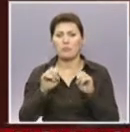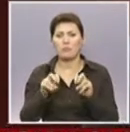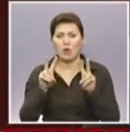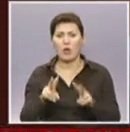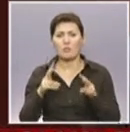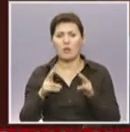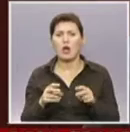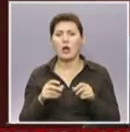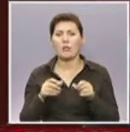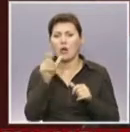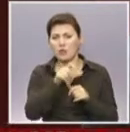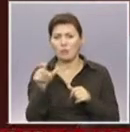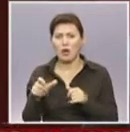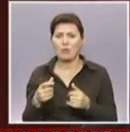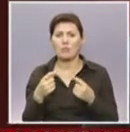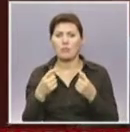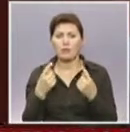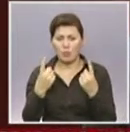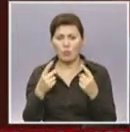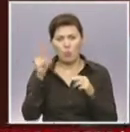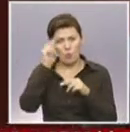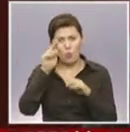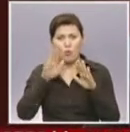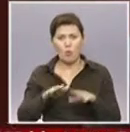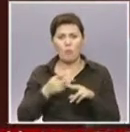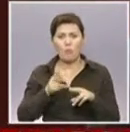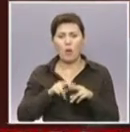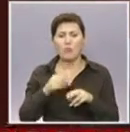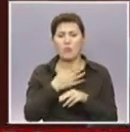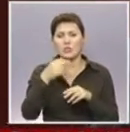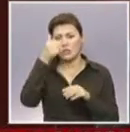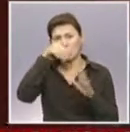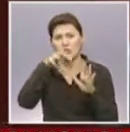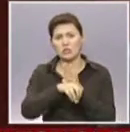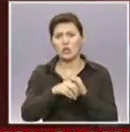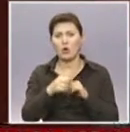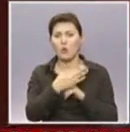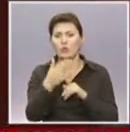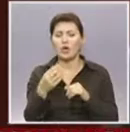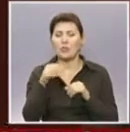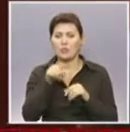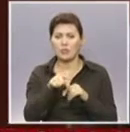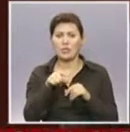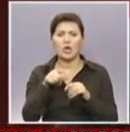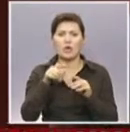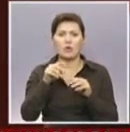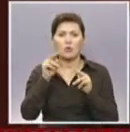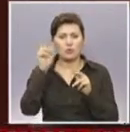білікті мамандар даярлайтын ең іргелі оқу орны. Осы жылдар ішінде оны мыңдаған түлектер бітіріп